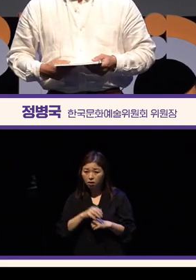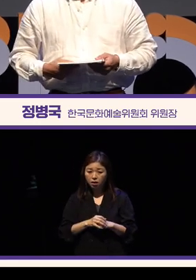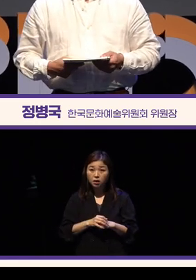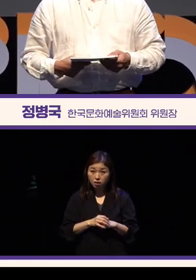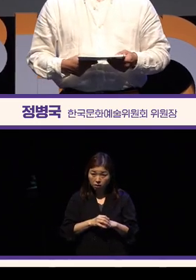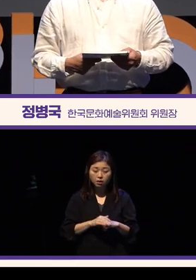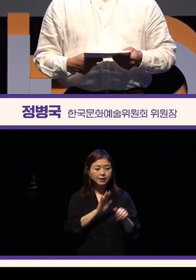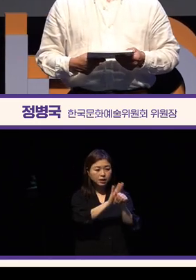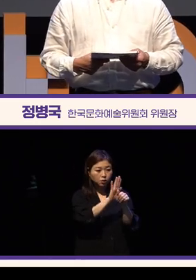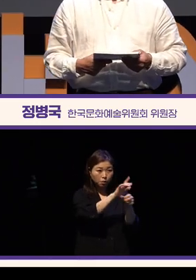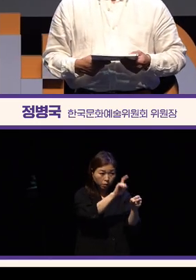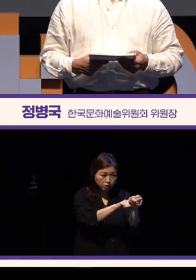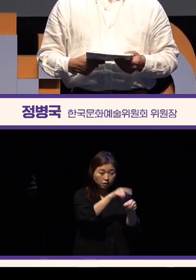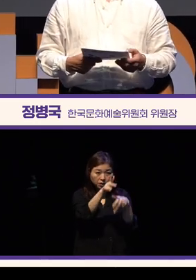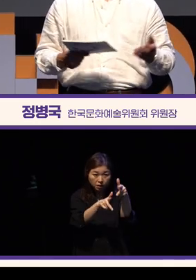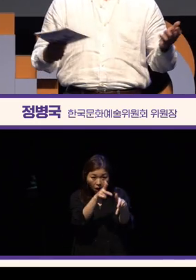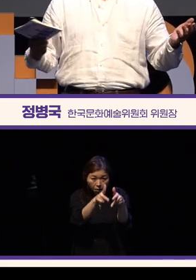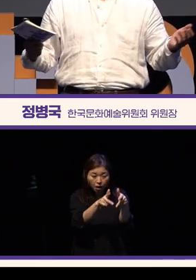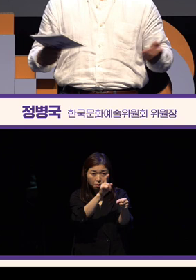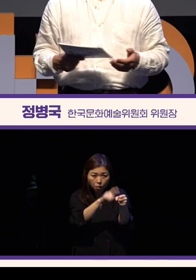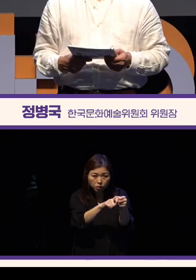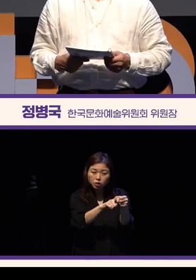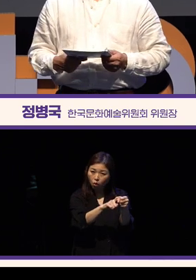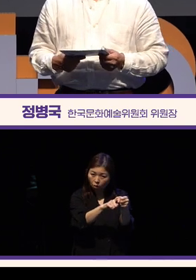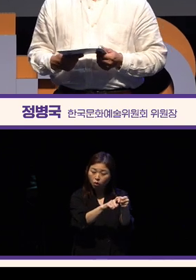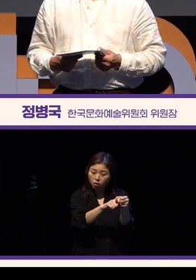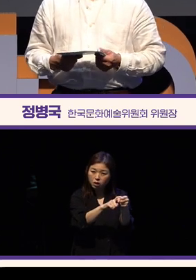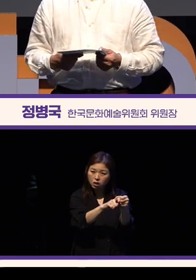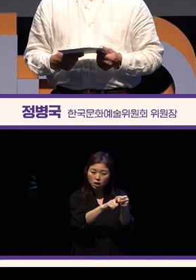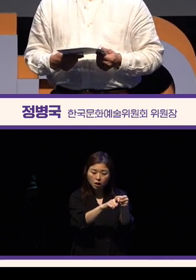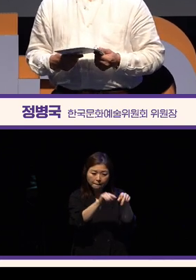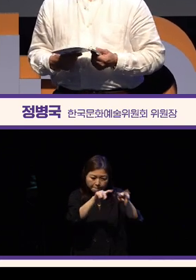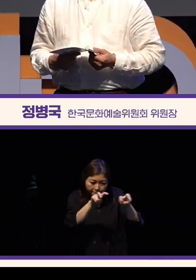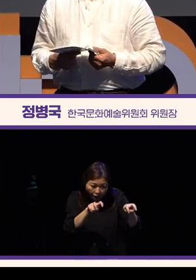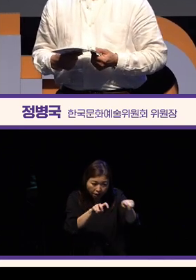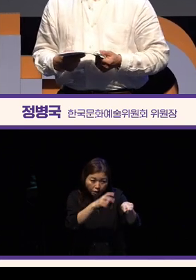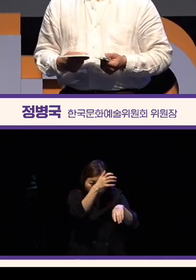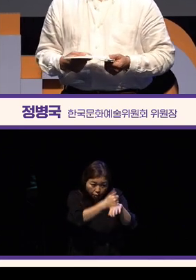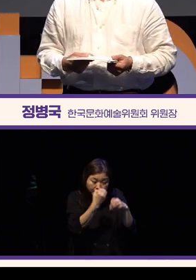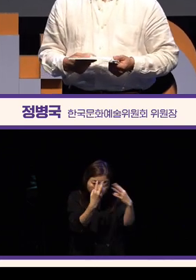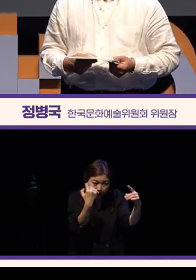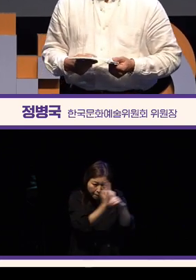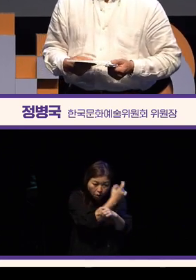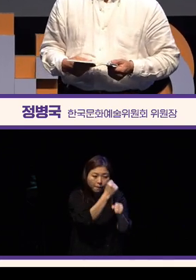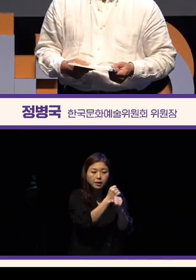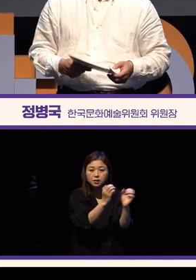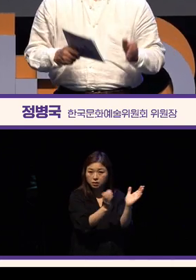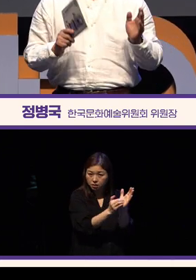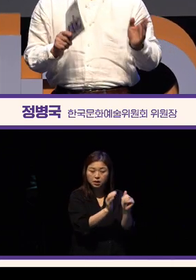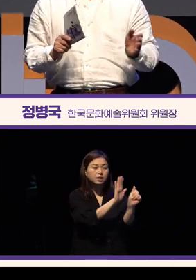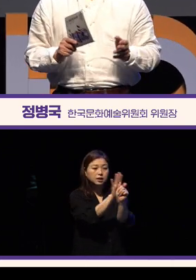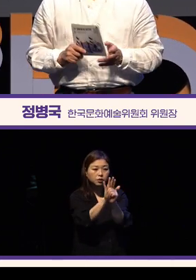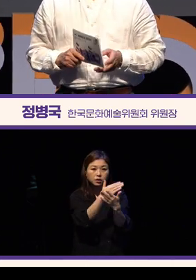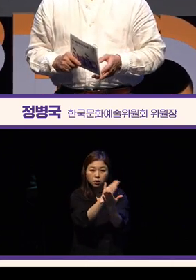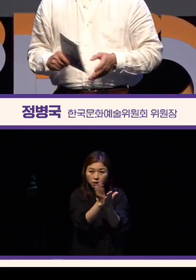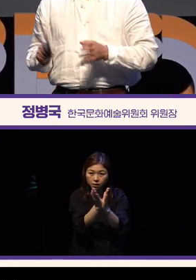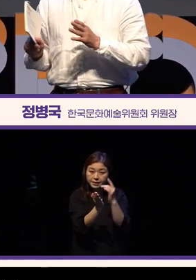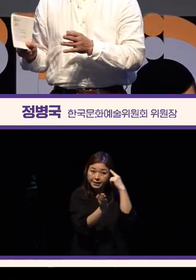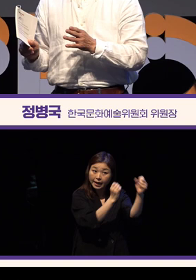따라서 사업 구조를 크게 재구조화했습니다. 지원 영역을 크게